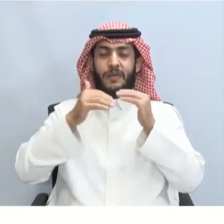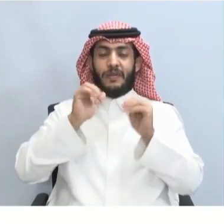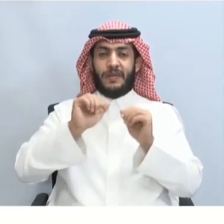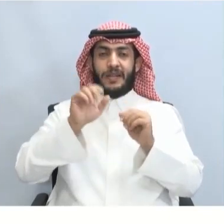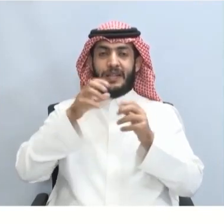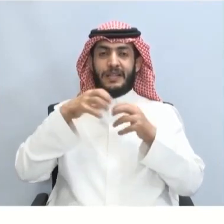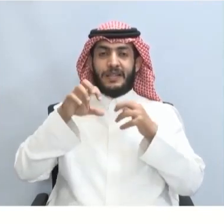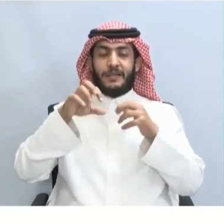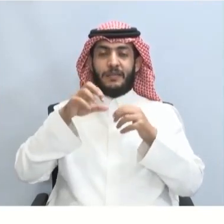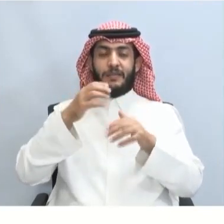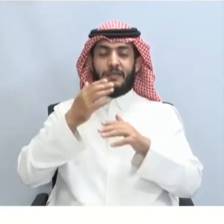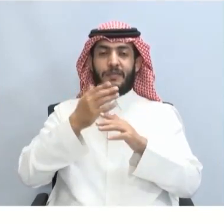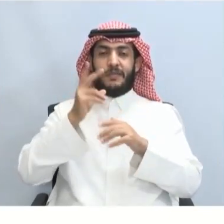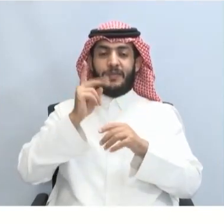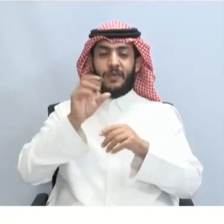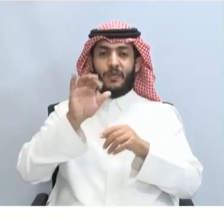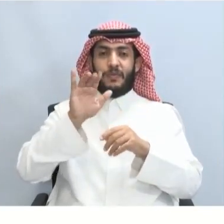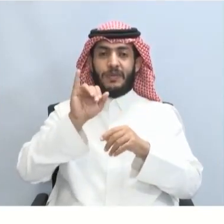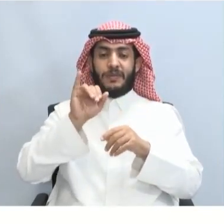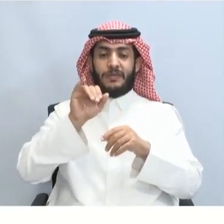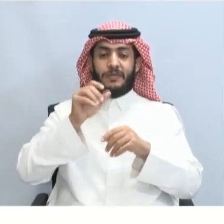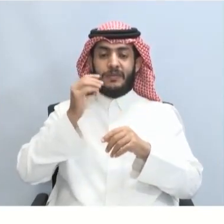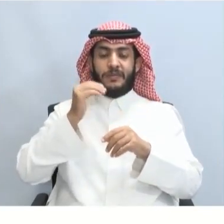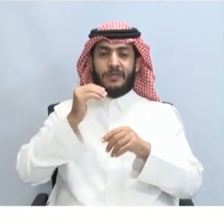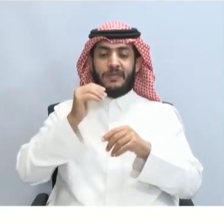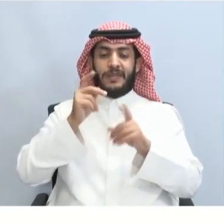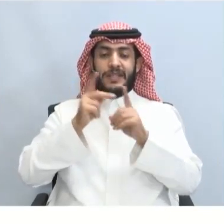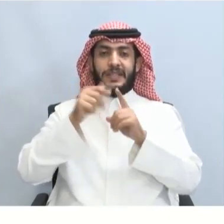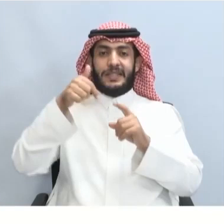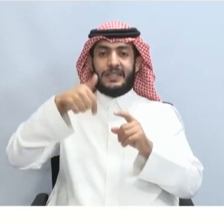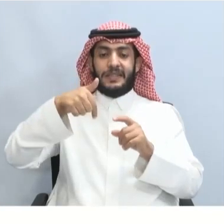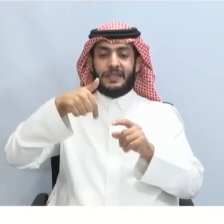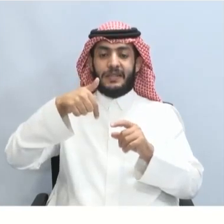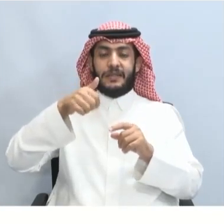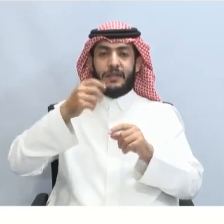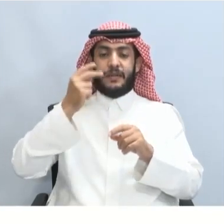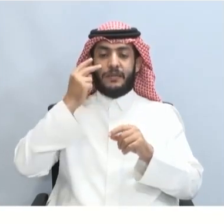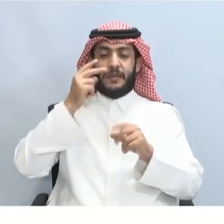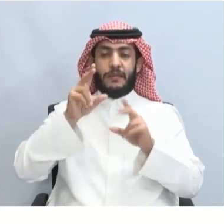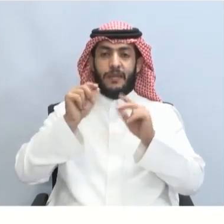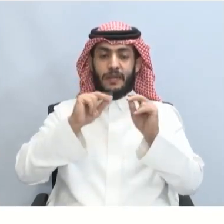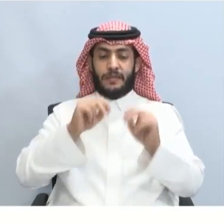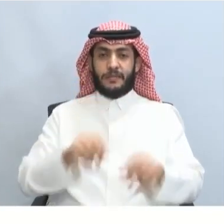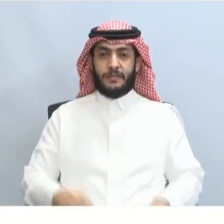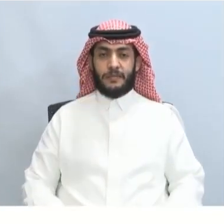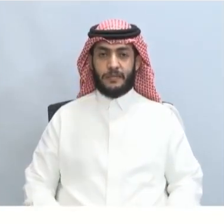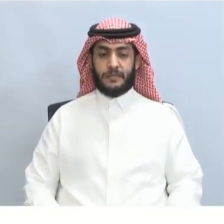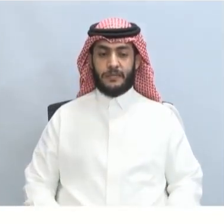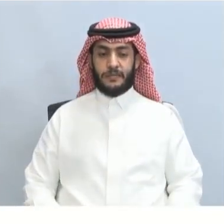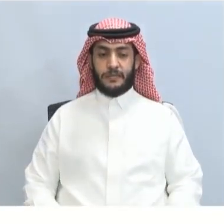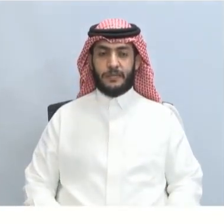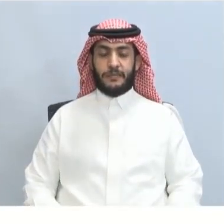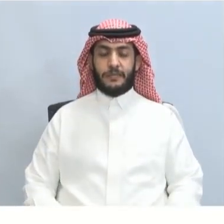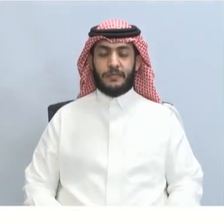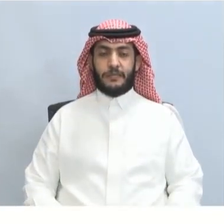القسم و الوسم اتش 6 هو ادناها شاهد المثال التالي نلاحظ عندنا